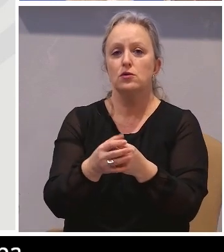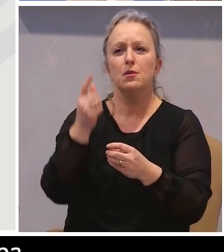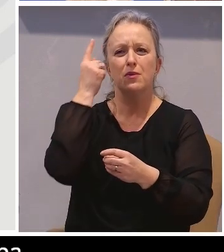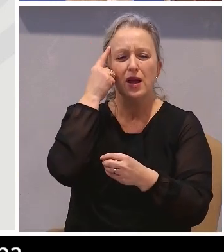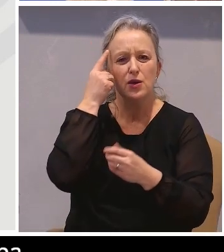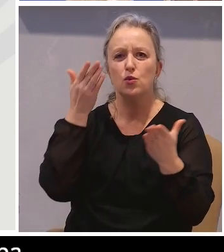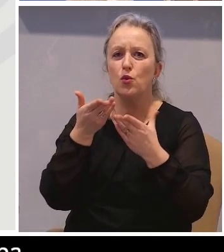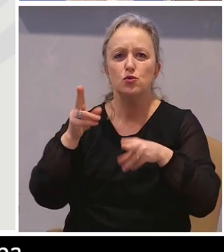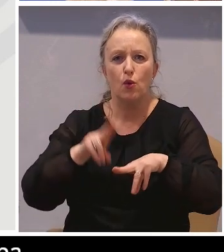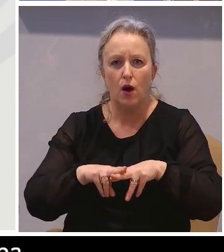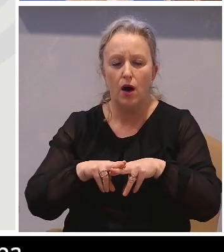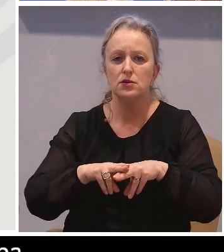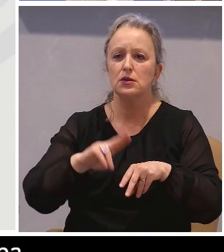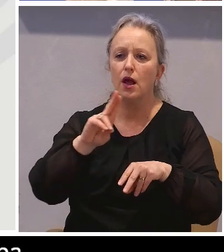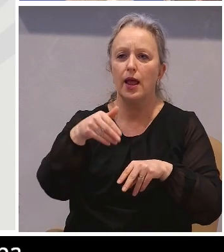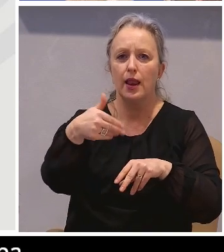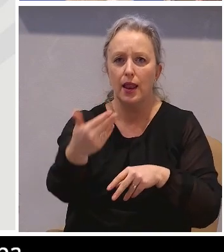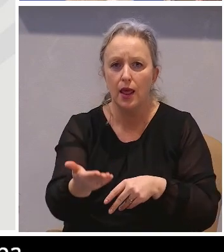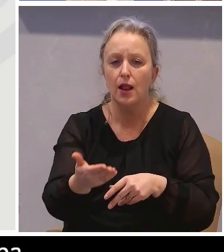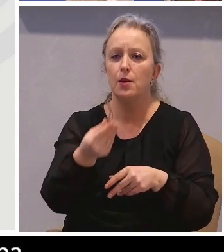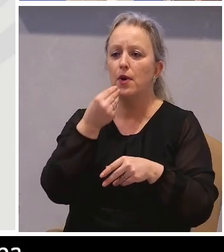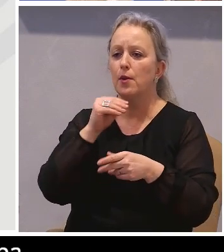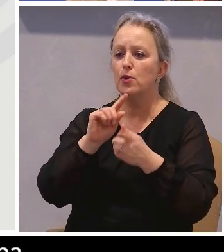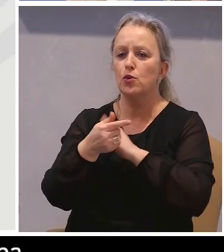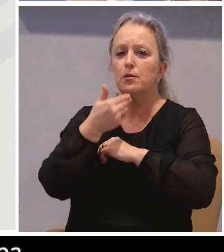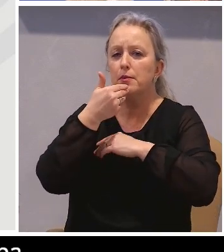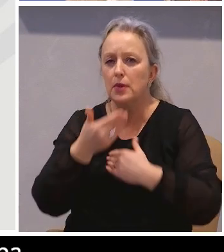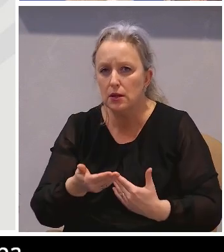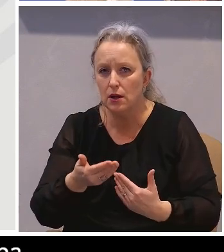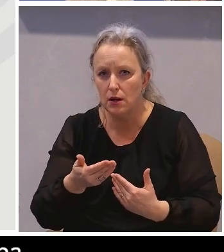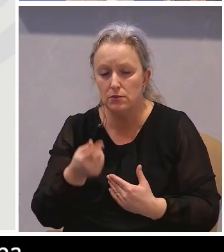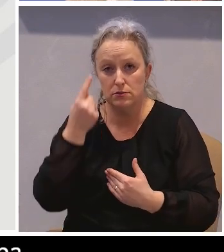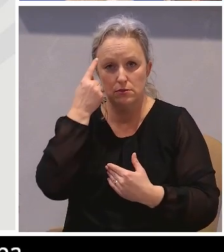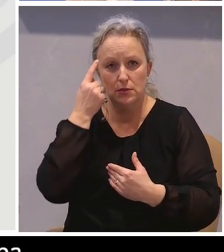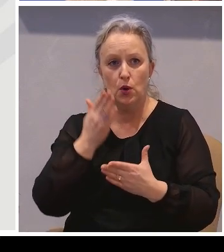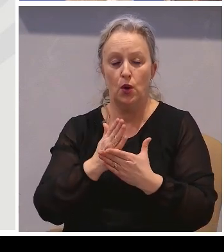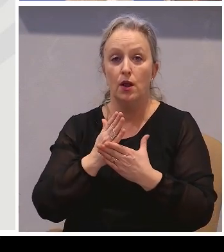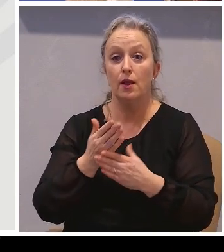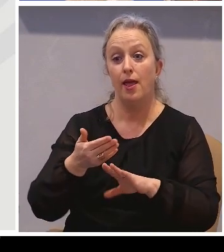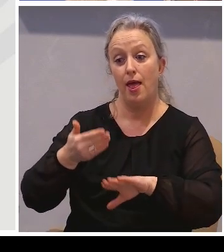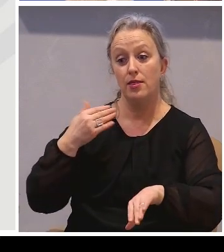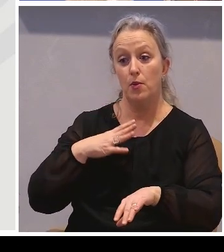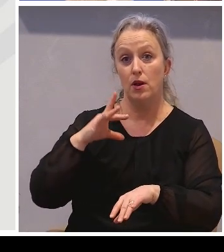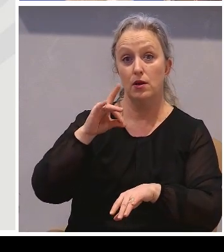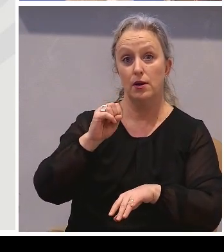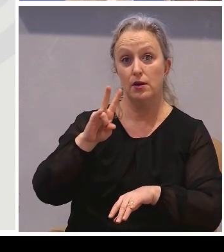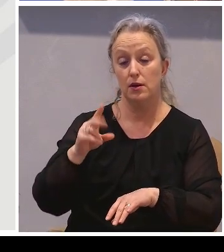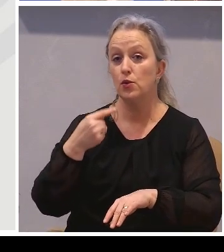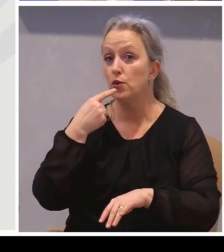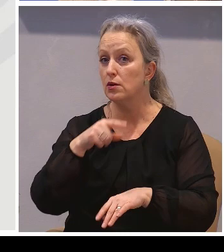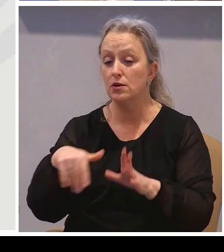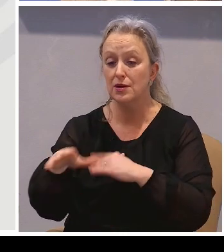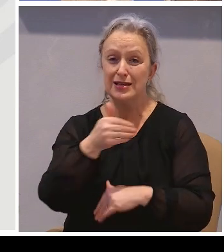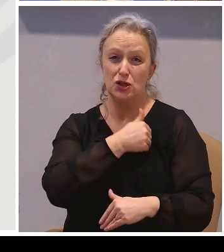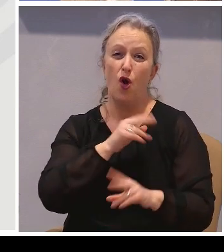kohas organizations in mida paremaks Europe who muuta. deal with medicines and children's Rain medicine Laane vist ütles ennem, et kõigil on have üks ja sama soov.